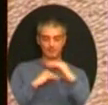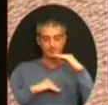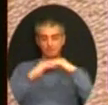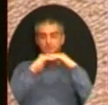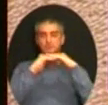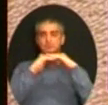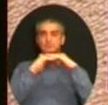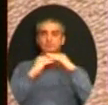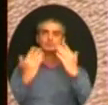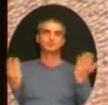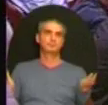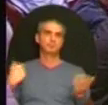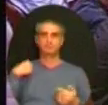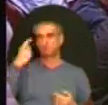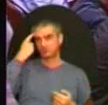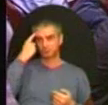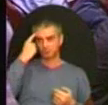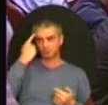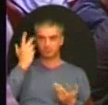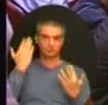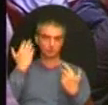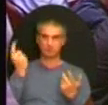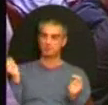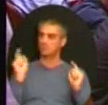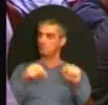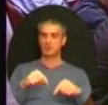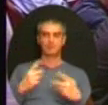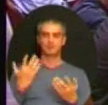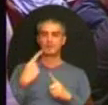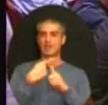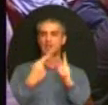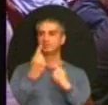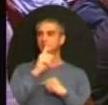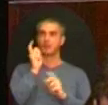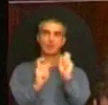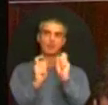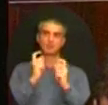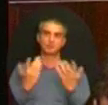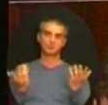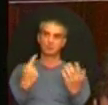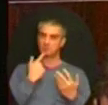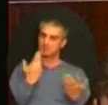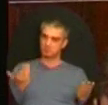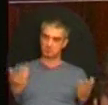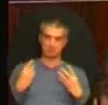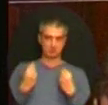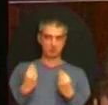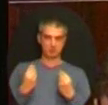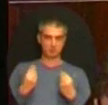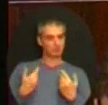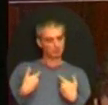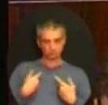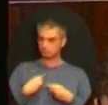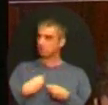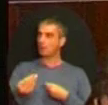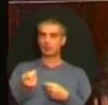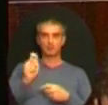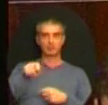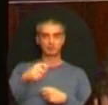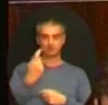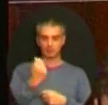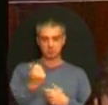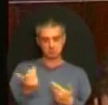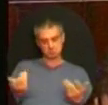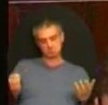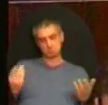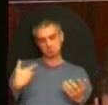מגבלה, אני מניח שהיו באים כחצי מיליון איש, ואומרים, רק רגע, מחלקים שם בכנסת קצת